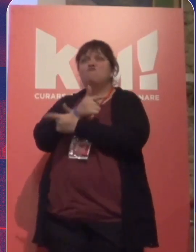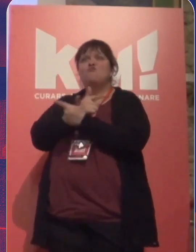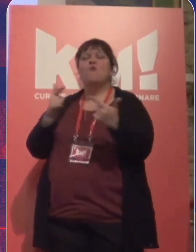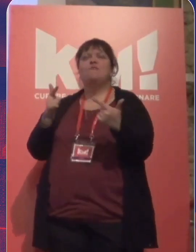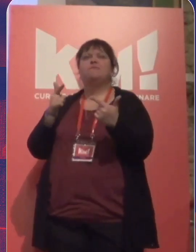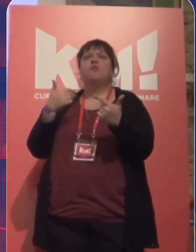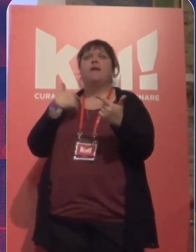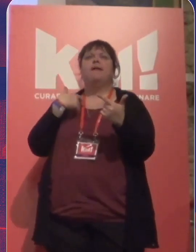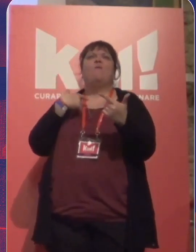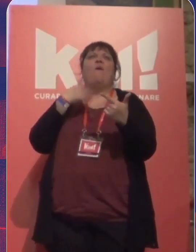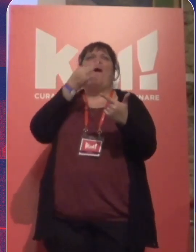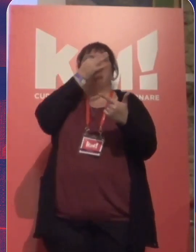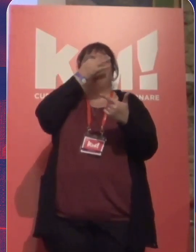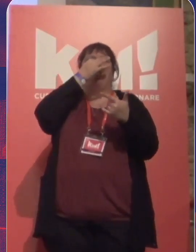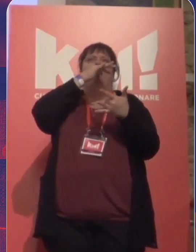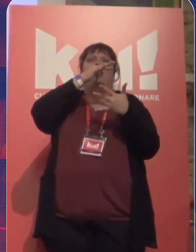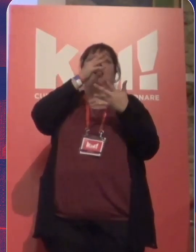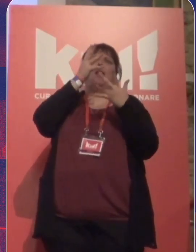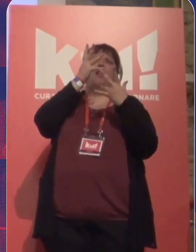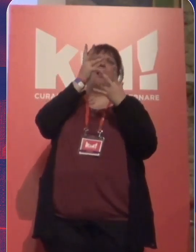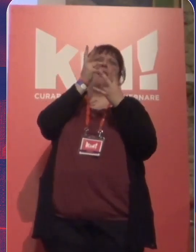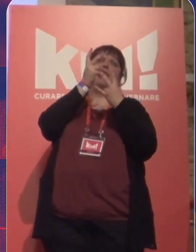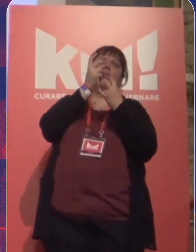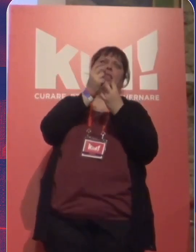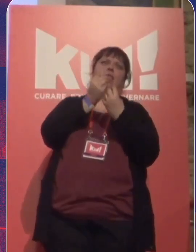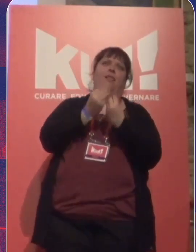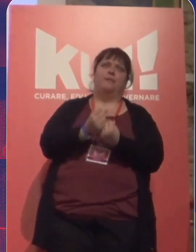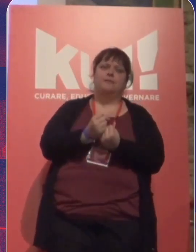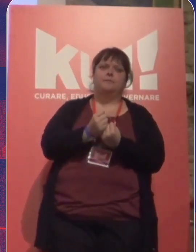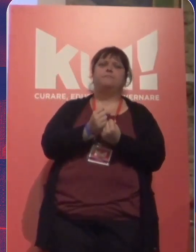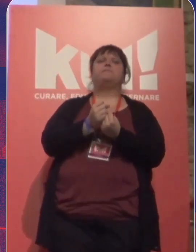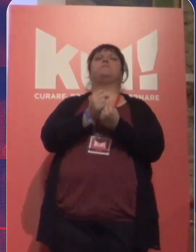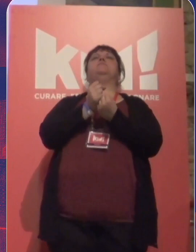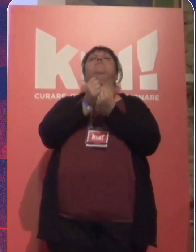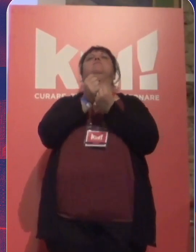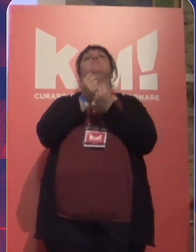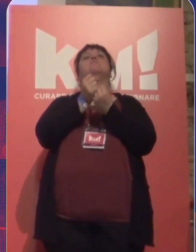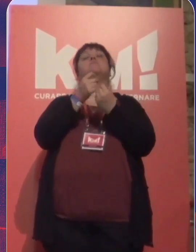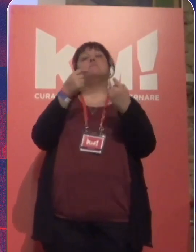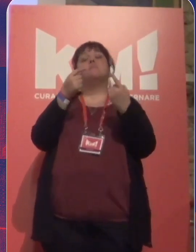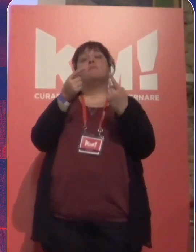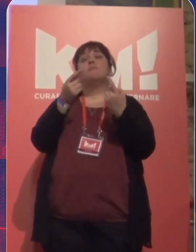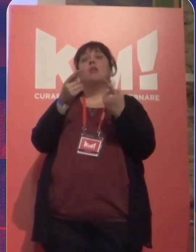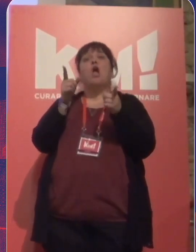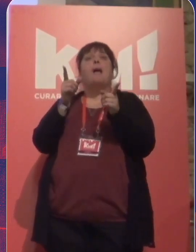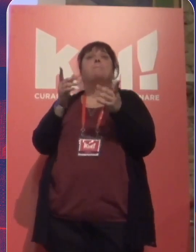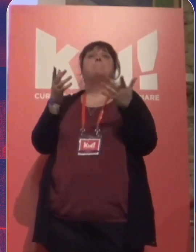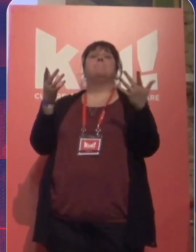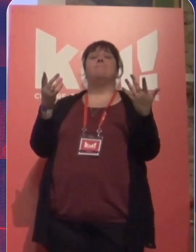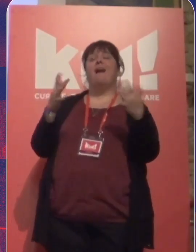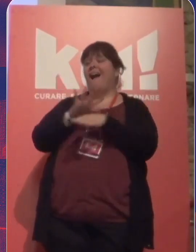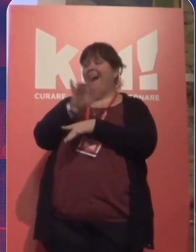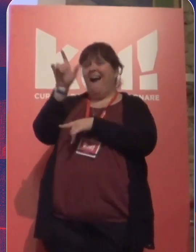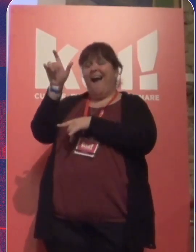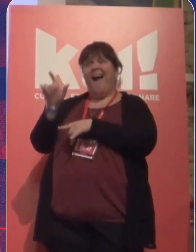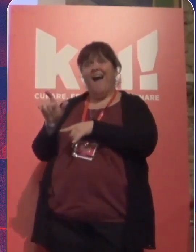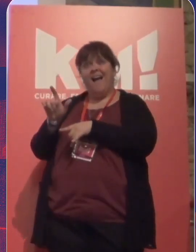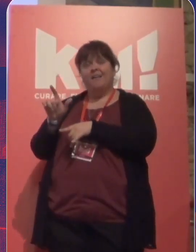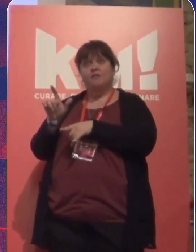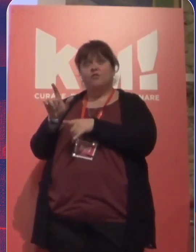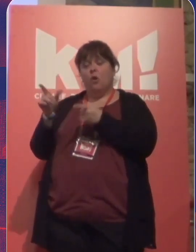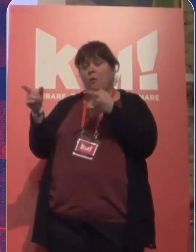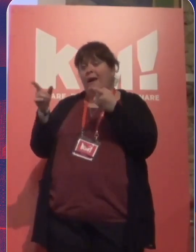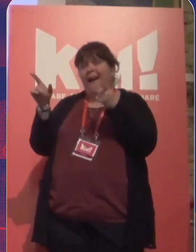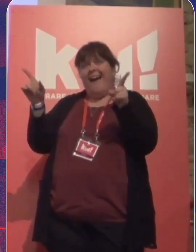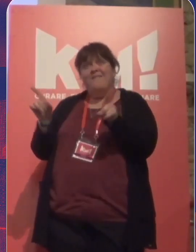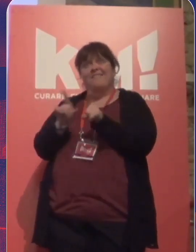dall'altra parte però la presenza dell'altro è sempre una destabilizzazione della mia vita si vede bene